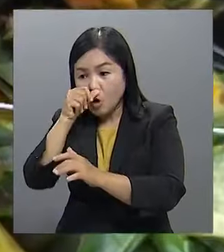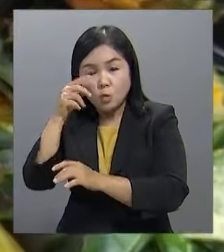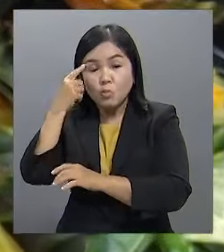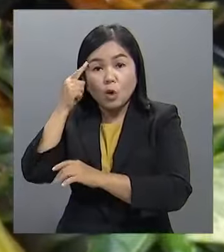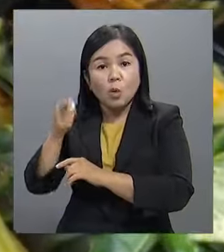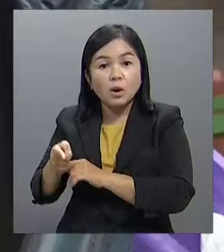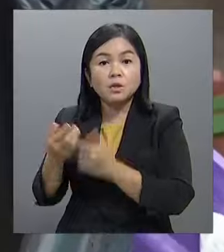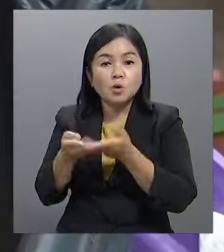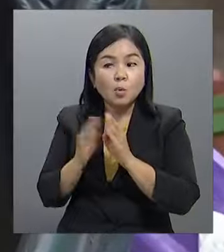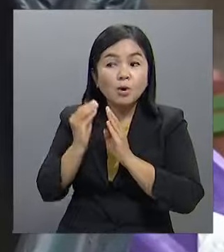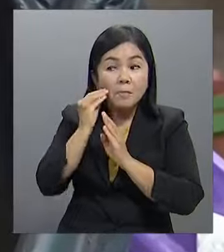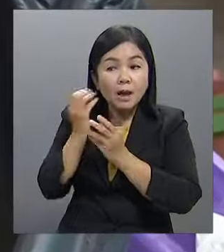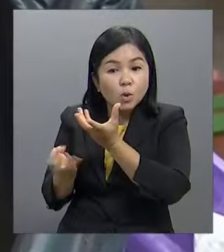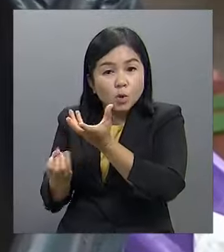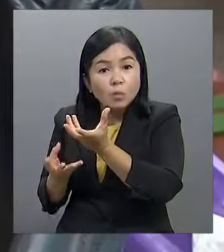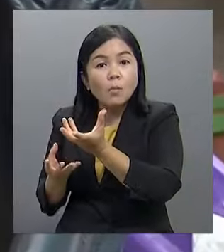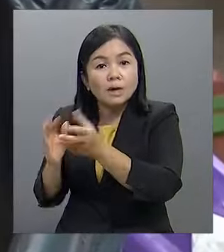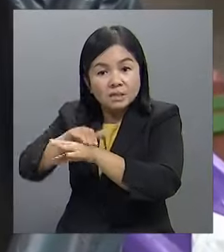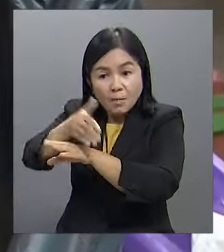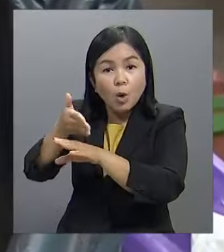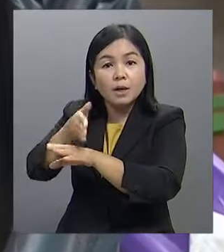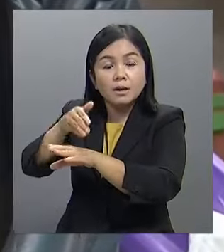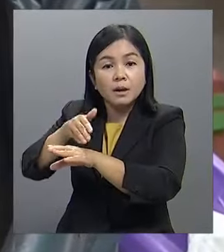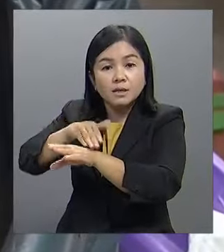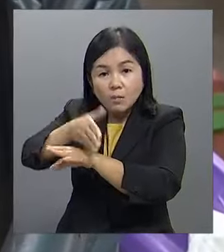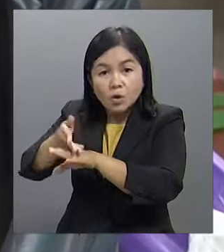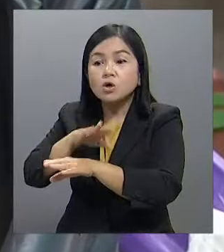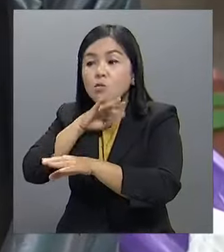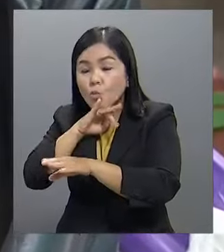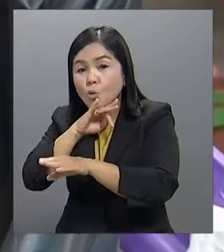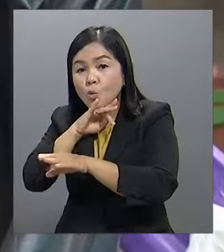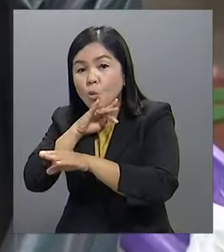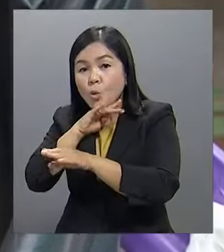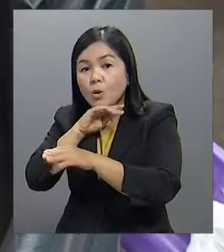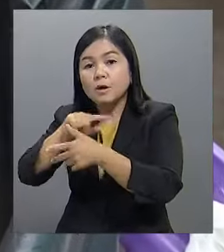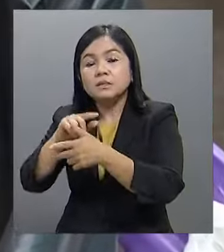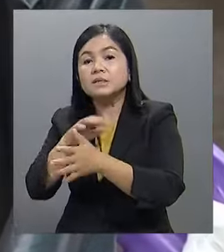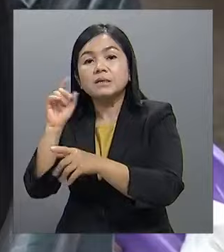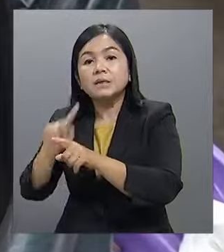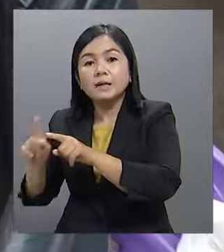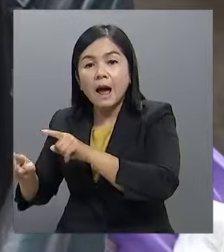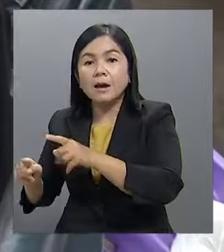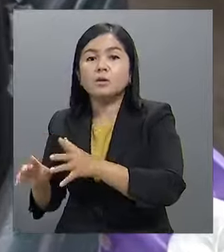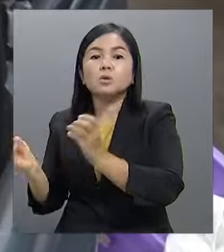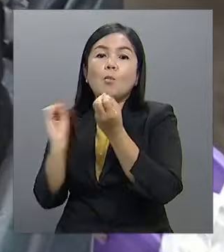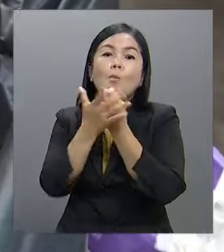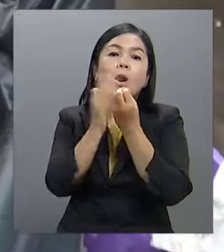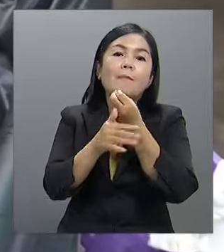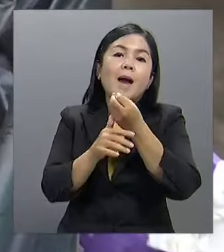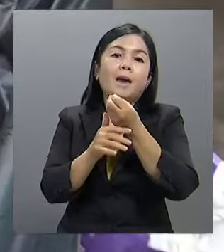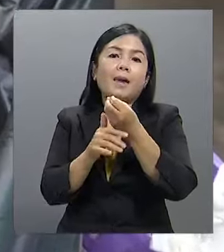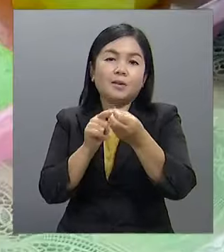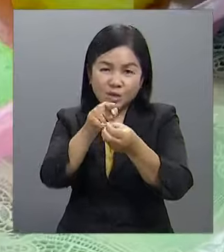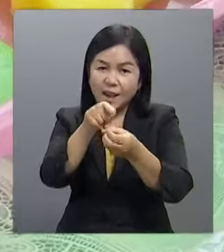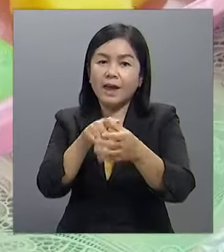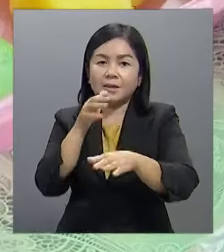ำให้กิน ค ือเป็นพะโล้ฮะก็ใส่หมู3ชั้นใส่อะไรปกติใช่ไหมแล้วคุณแม่เนี่ยเขาใส่สับปะรดลงไปด้วยนะครับ